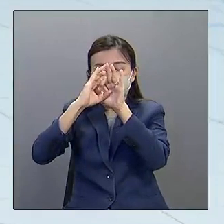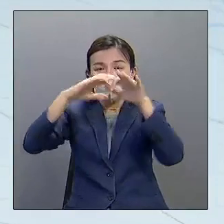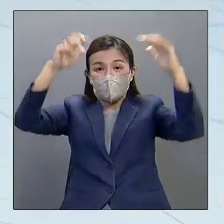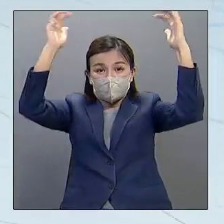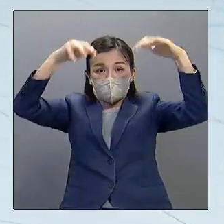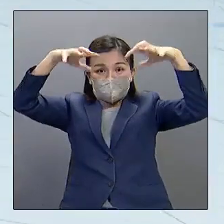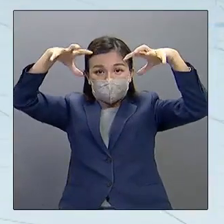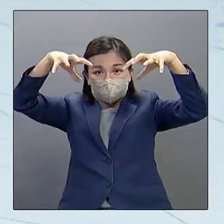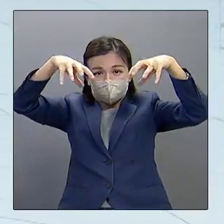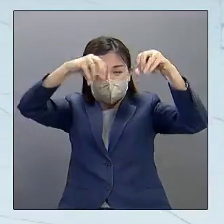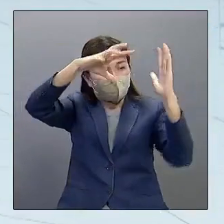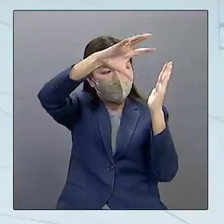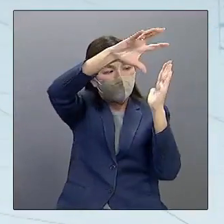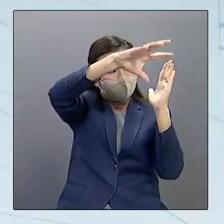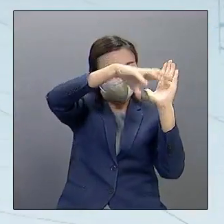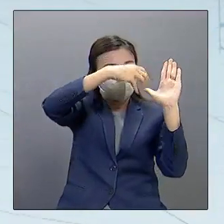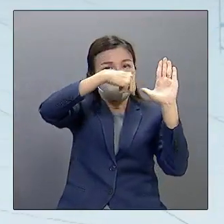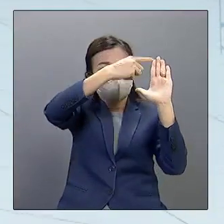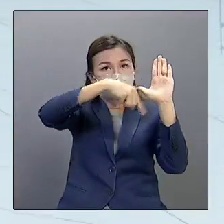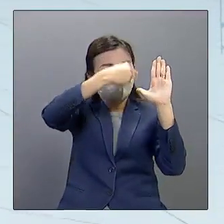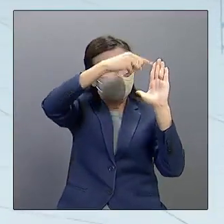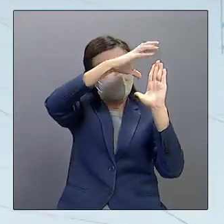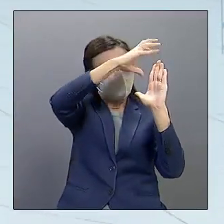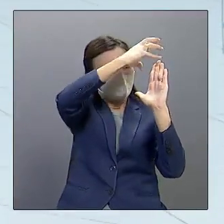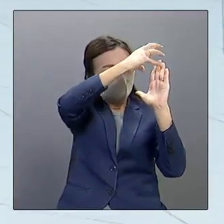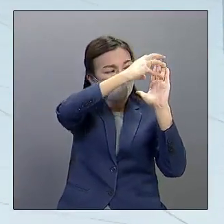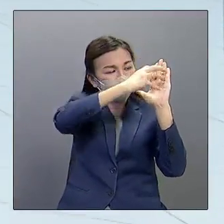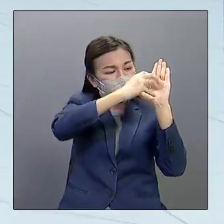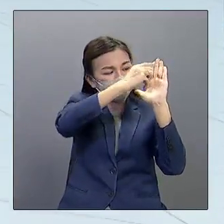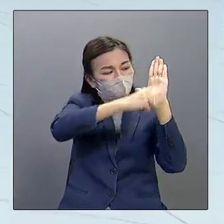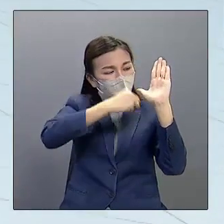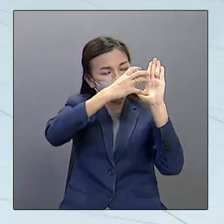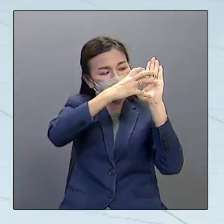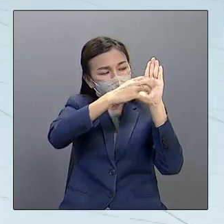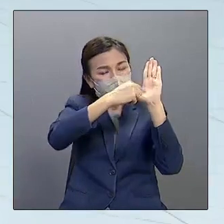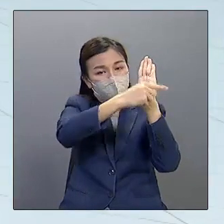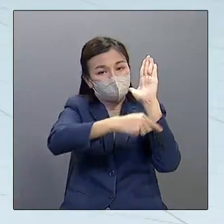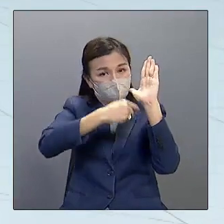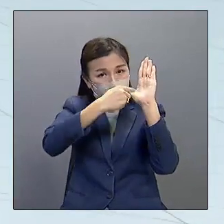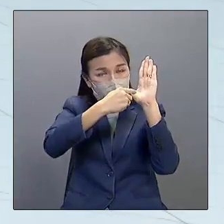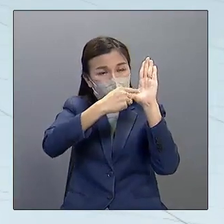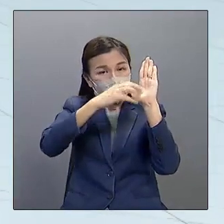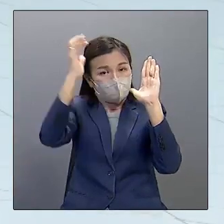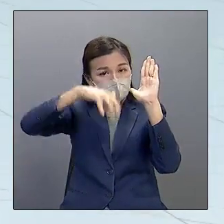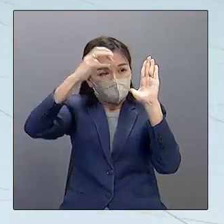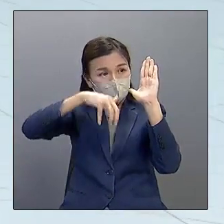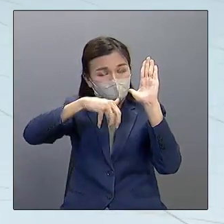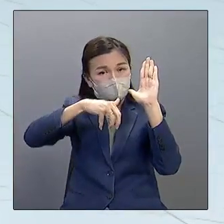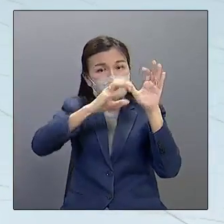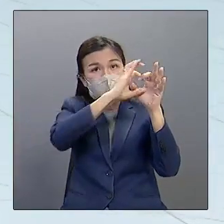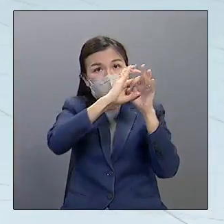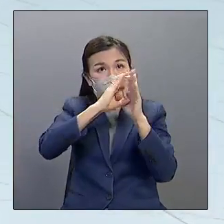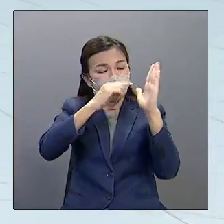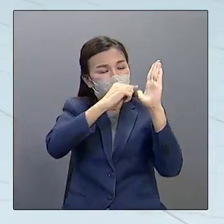เคลื่อนตัวลงมาพาดผ่านที่บริเวณพื้นที่ภาคเหนือตอนล่างภาคกลางและก็ภาคตะวันออกค่ะส่งผลให้บริเวณแนวของร่องมรสุมที่พาดผ่